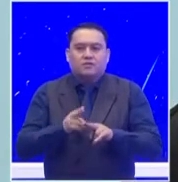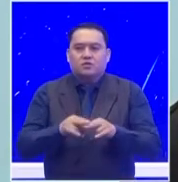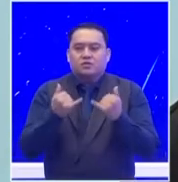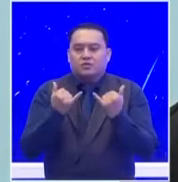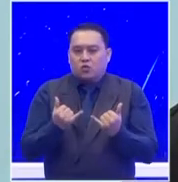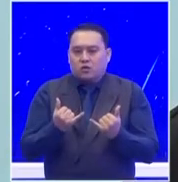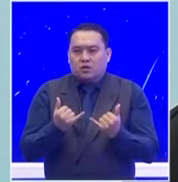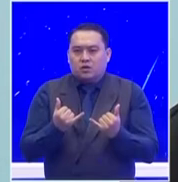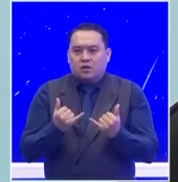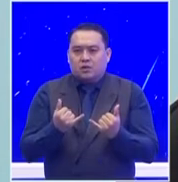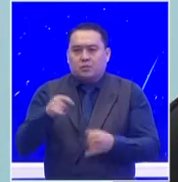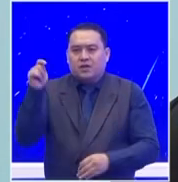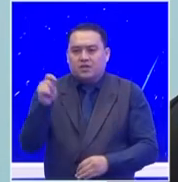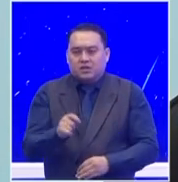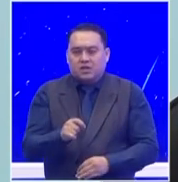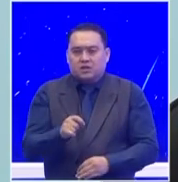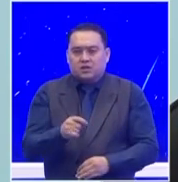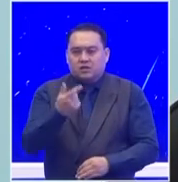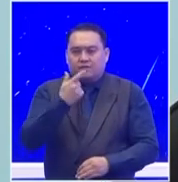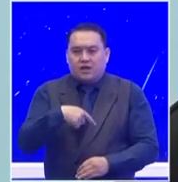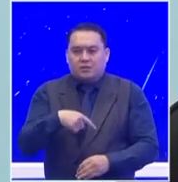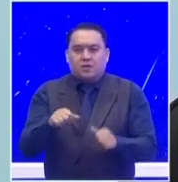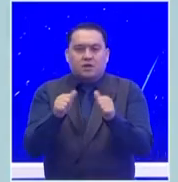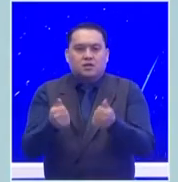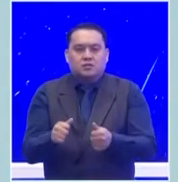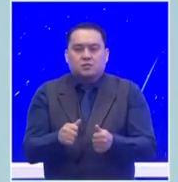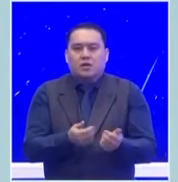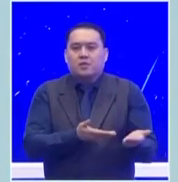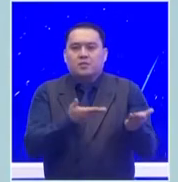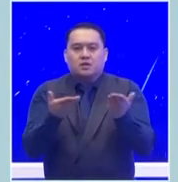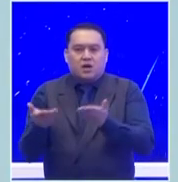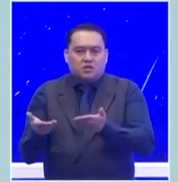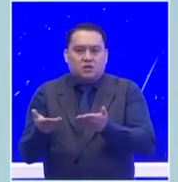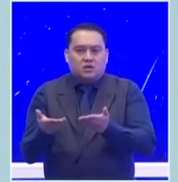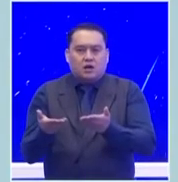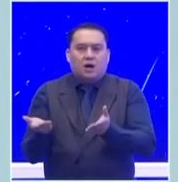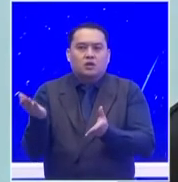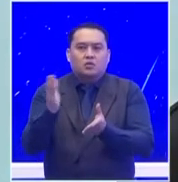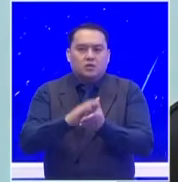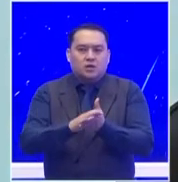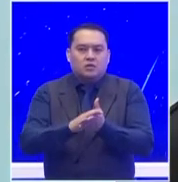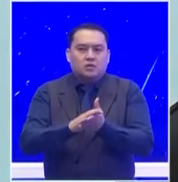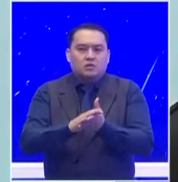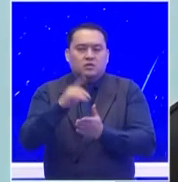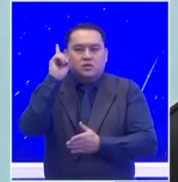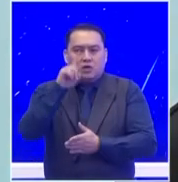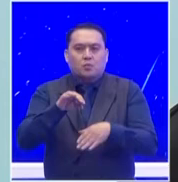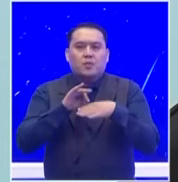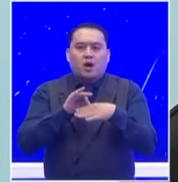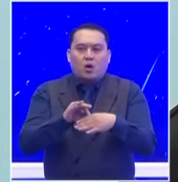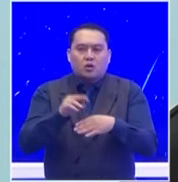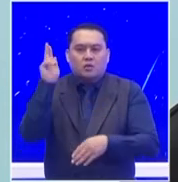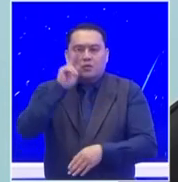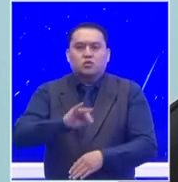сегодня пришли к нам своими экспонатами. Наши дети с ними знакомы, потому что они проходят